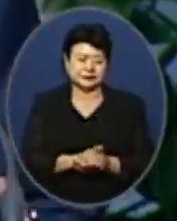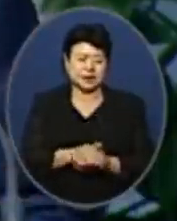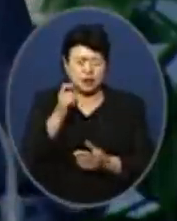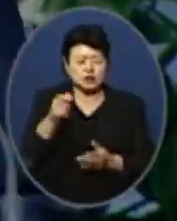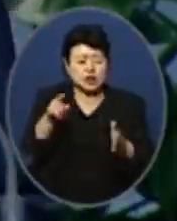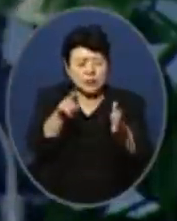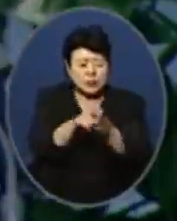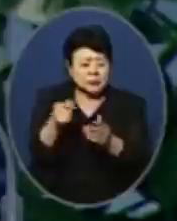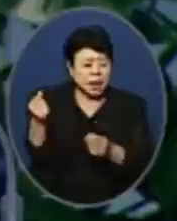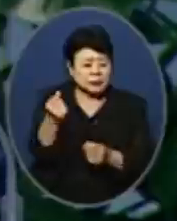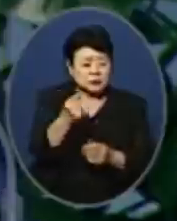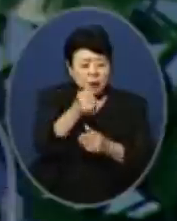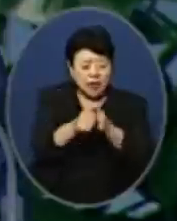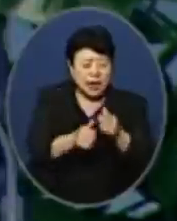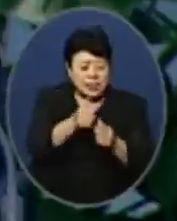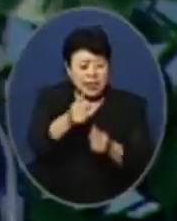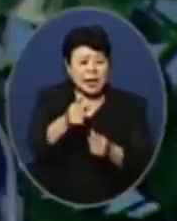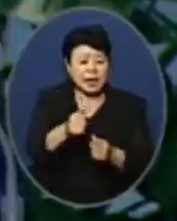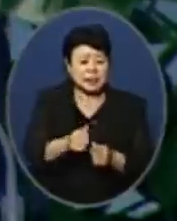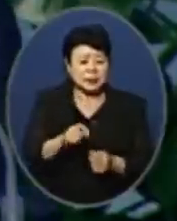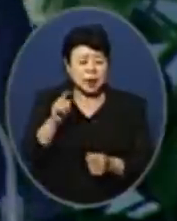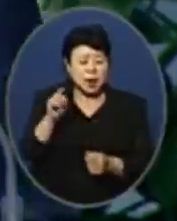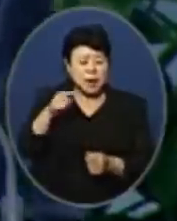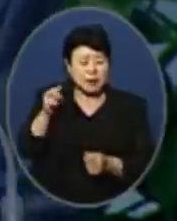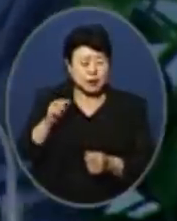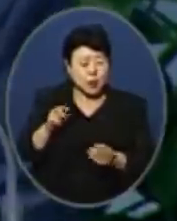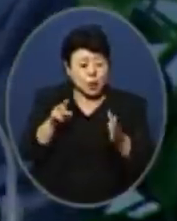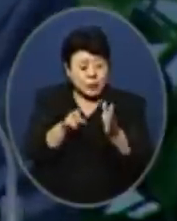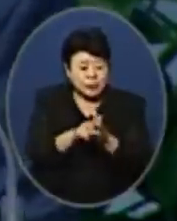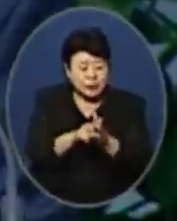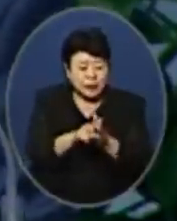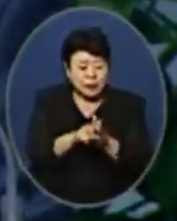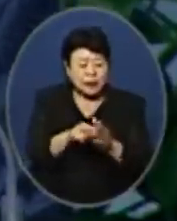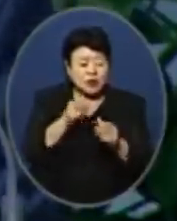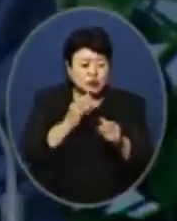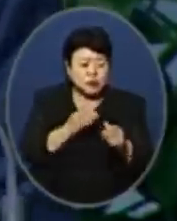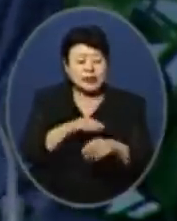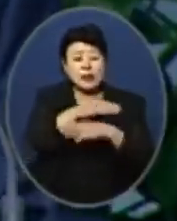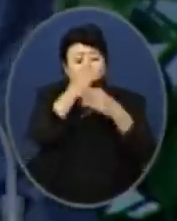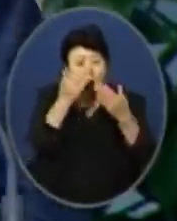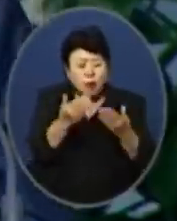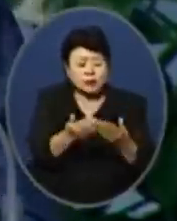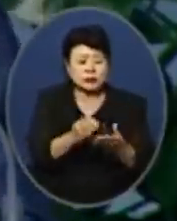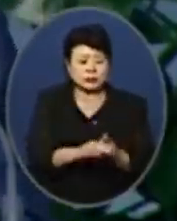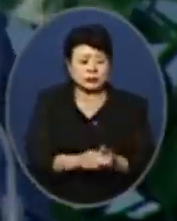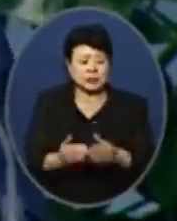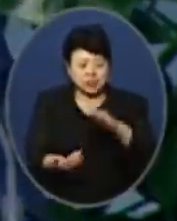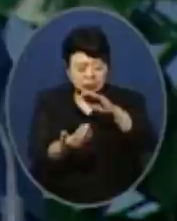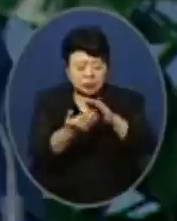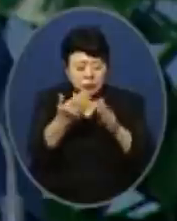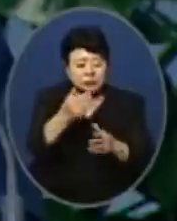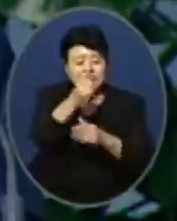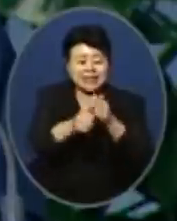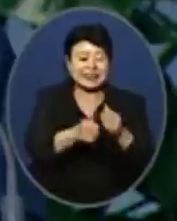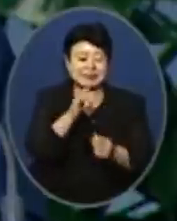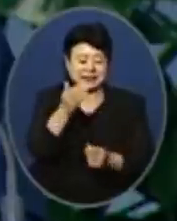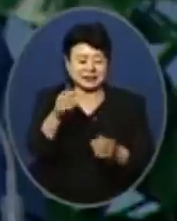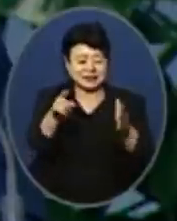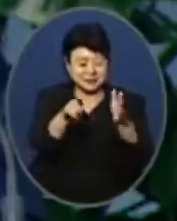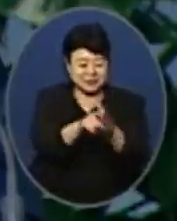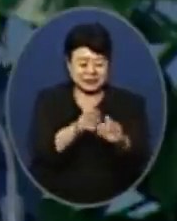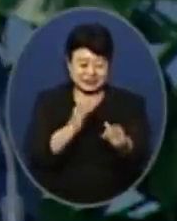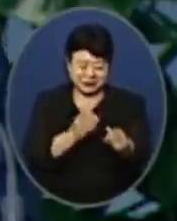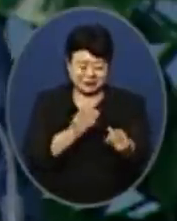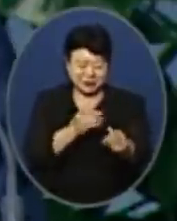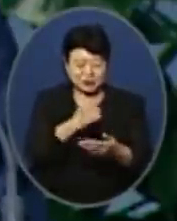굳건한 믿음을 가지고 하나님을 100% 믿으면은 여러분들이 구하는 모든 것을 이루어주시는 하나님이신 것을